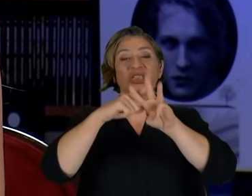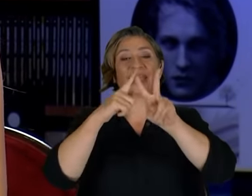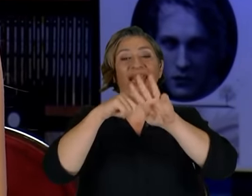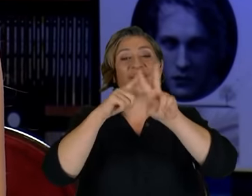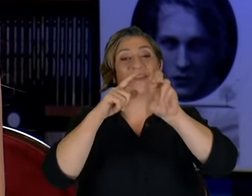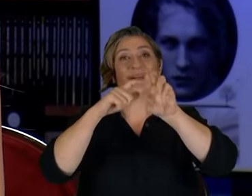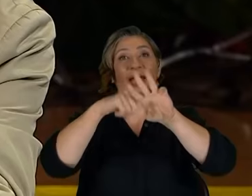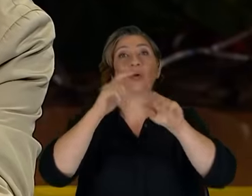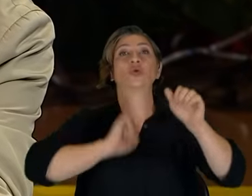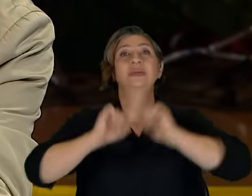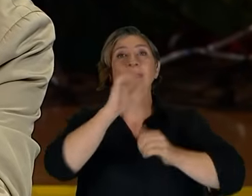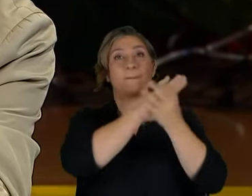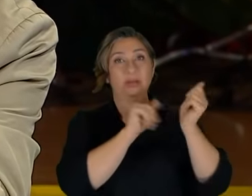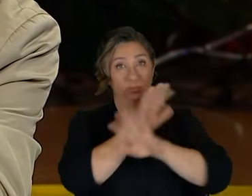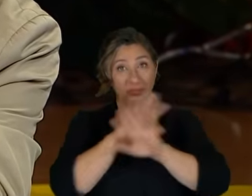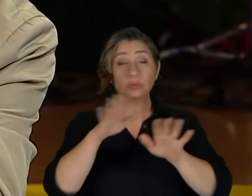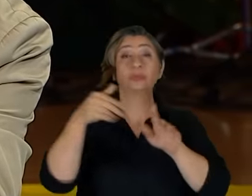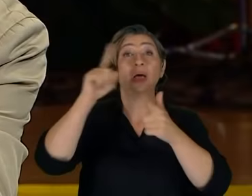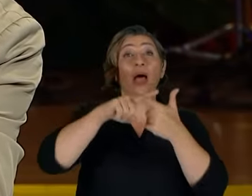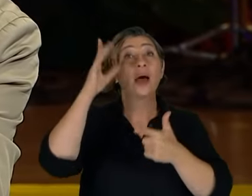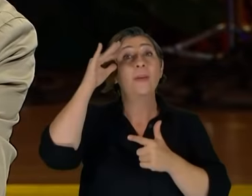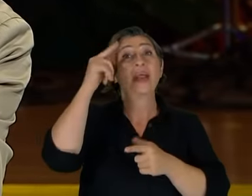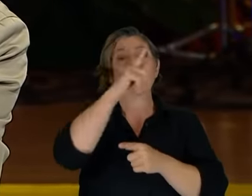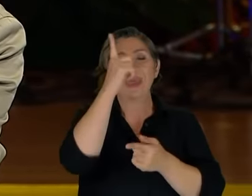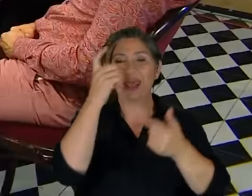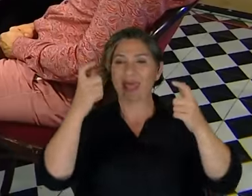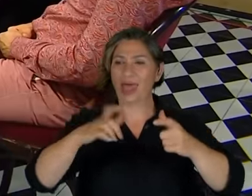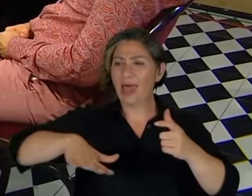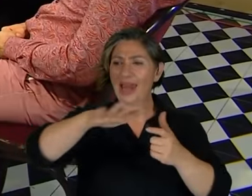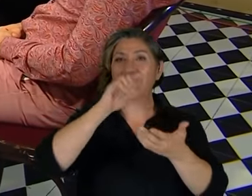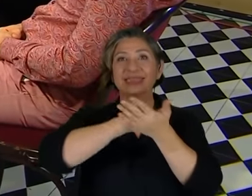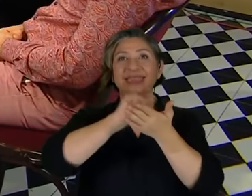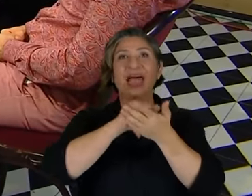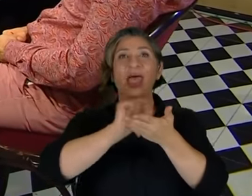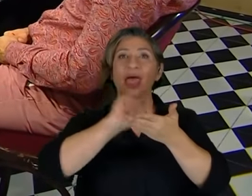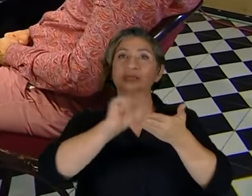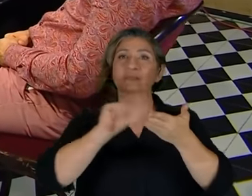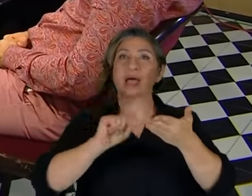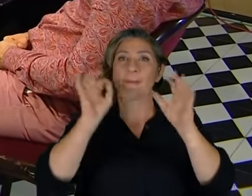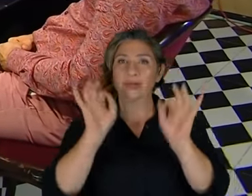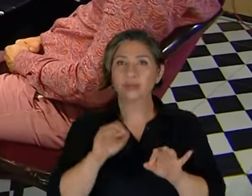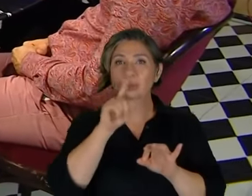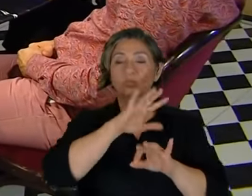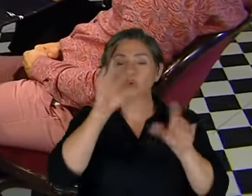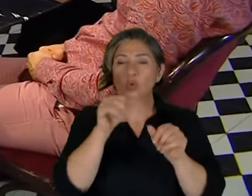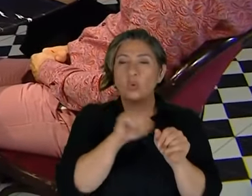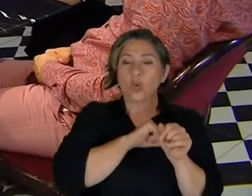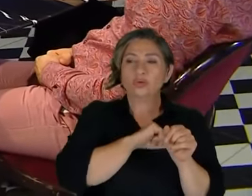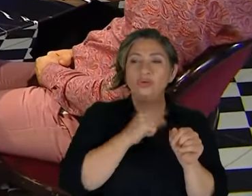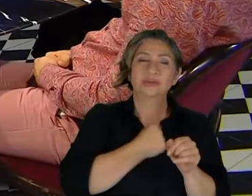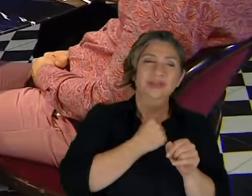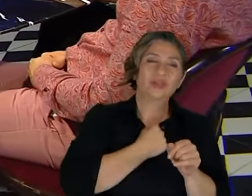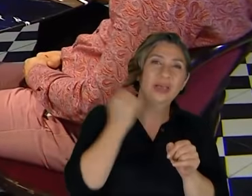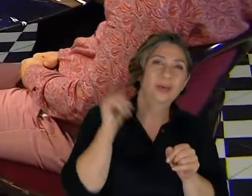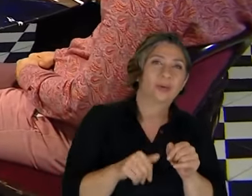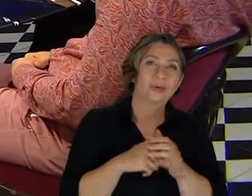olmuşsunuz. Ardından New York'ta bir yerel gazete için yazmaya başlamışsınız ki bütün bunlar bize korkunç sıkıcı